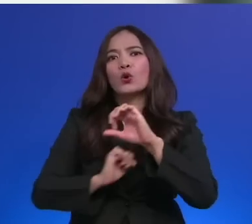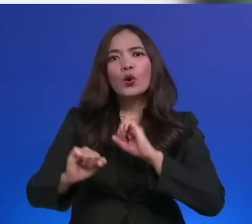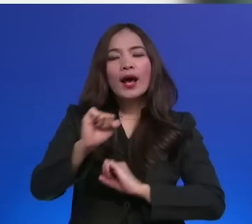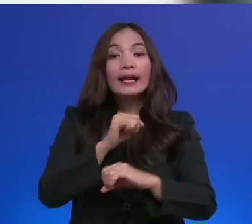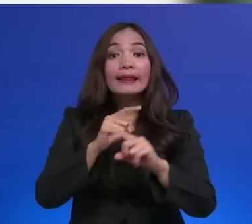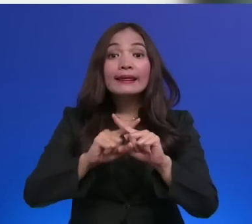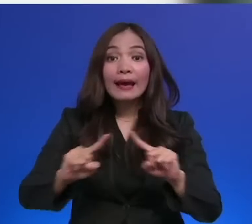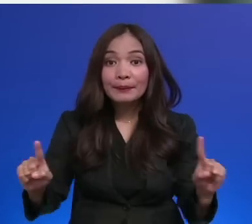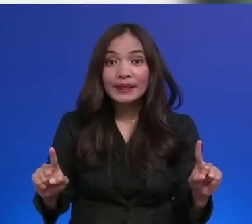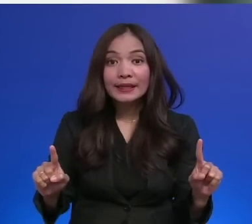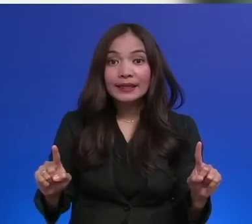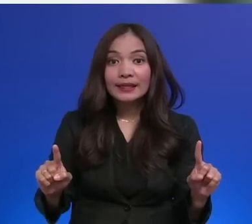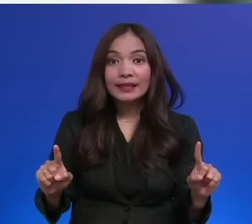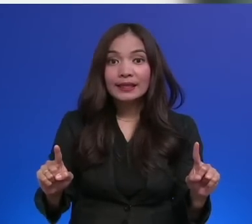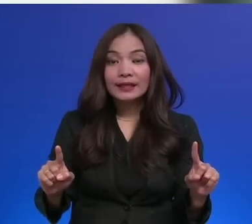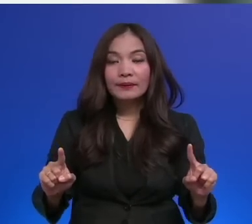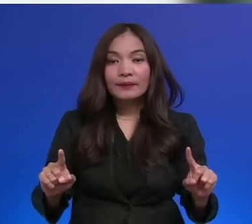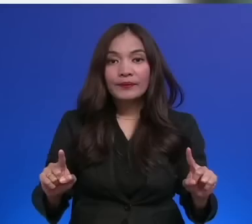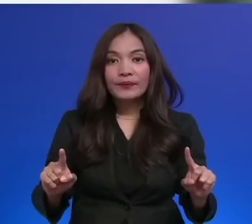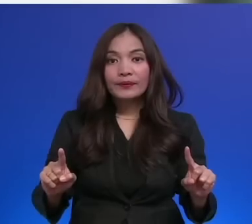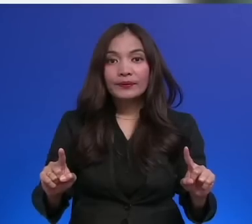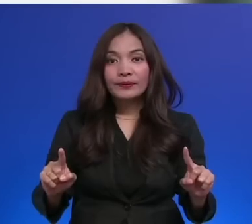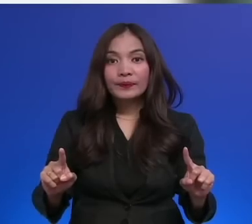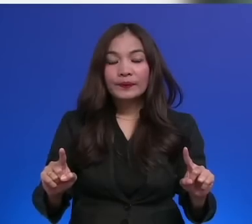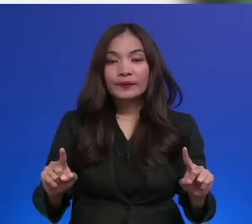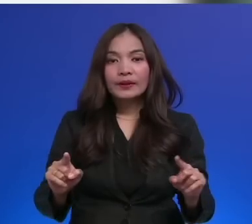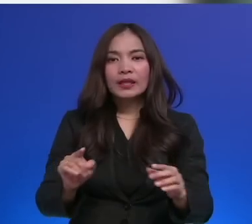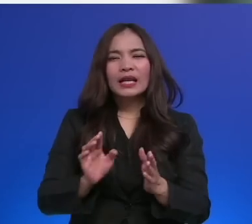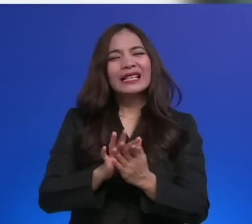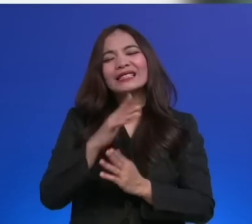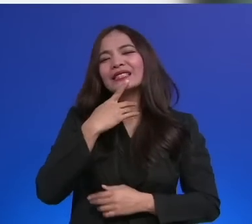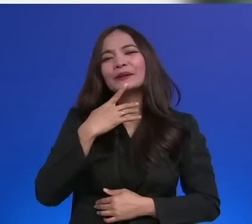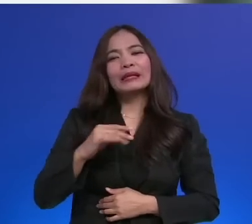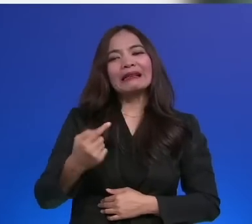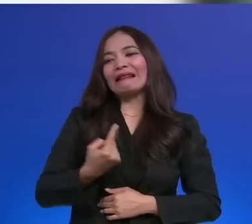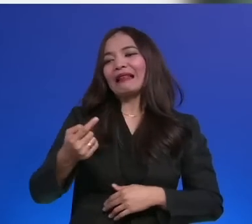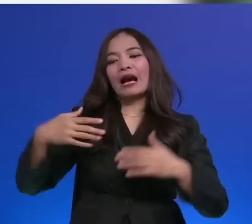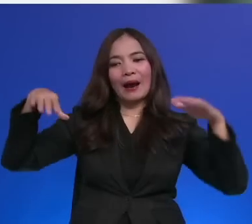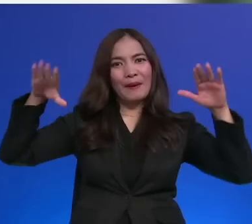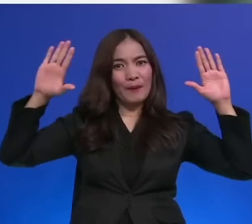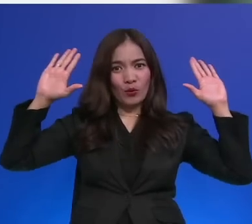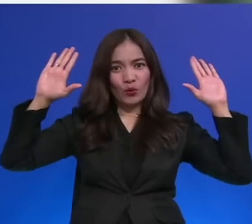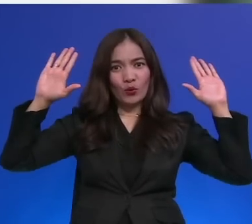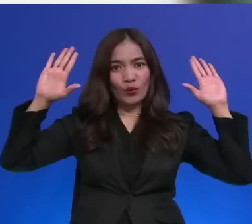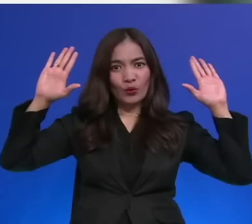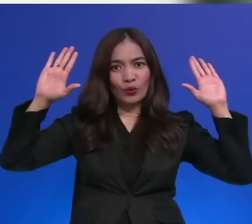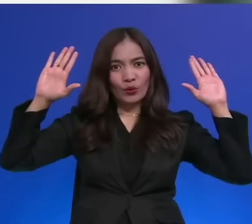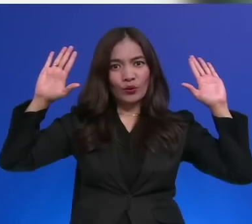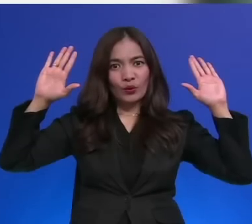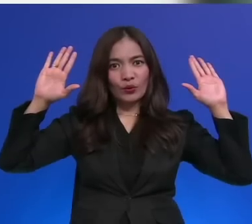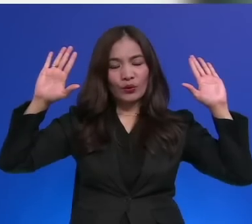Tetapi ada hal-hal yang di luar jangkauan kita atau jangkauan kemampuan